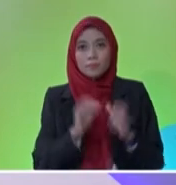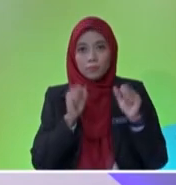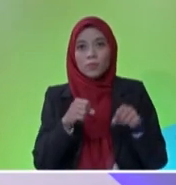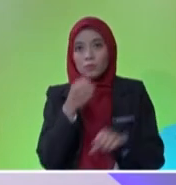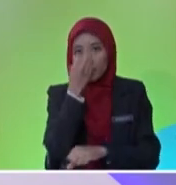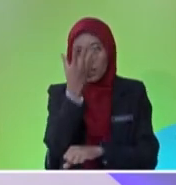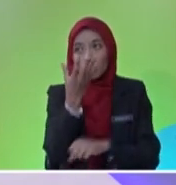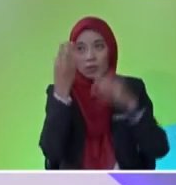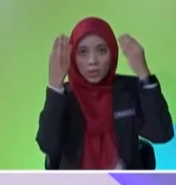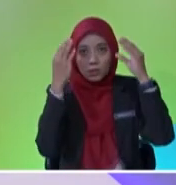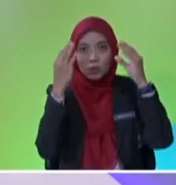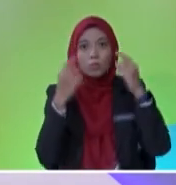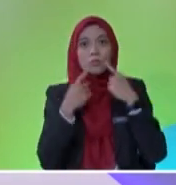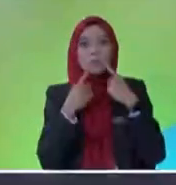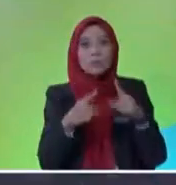beritahu